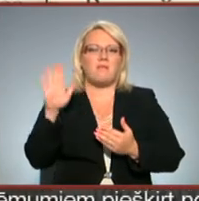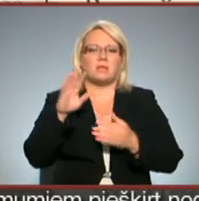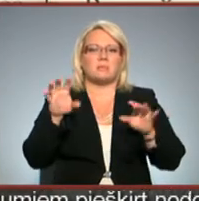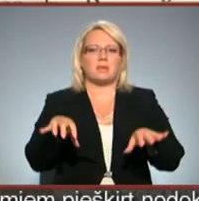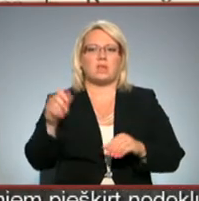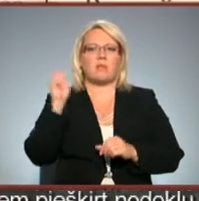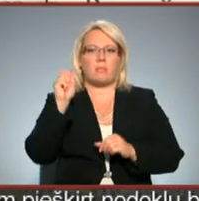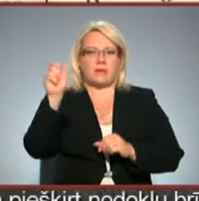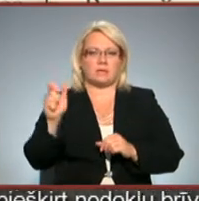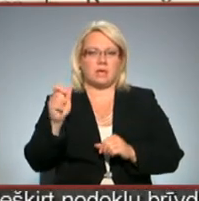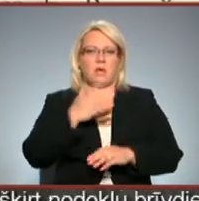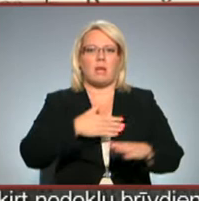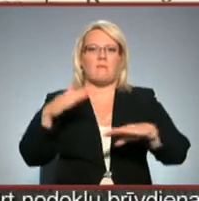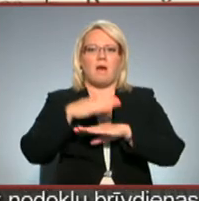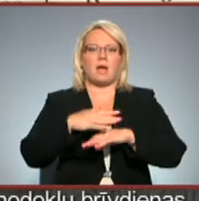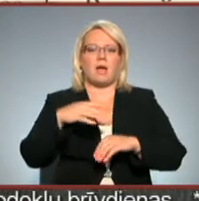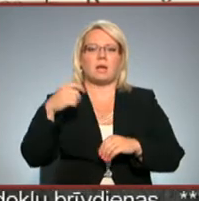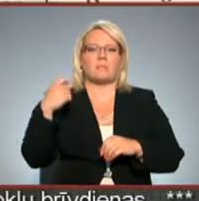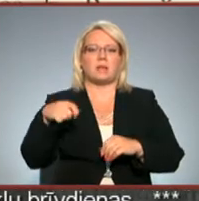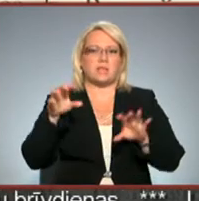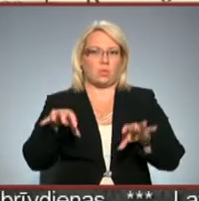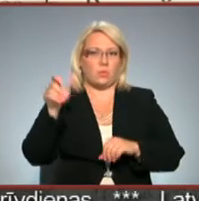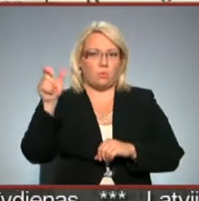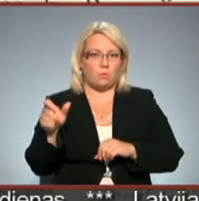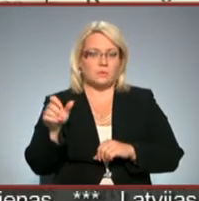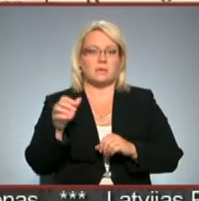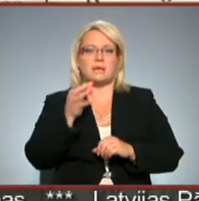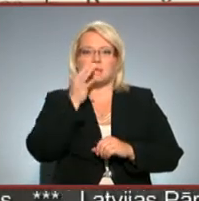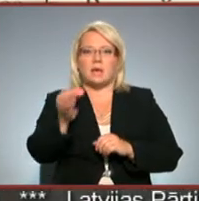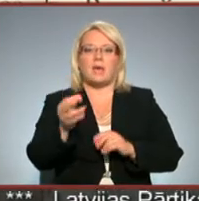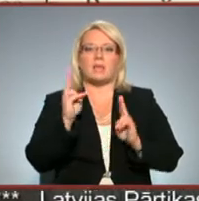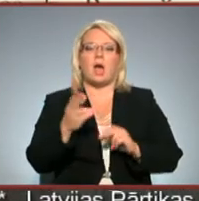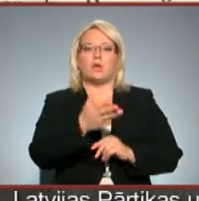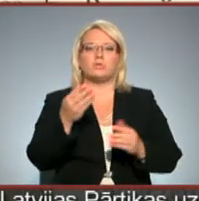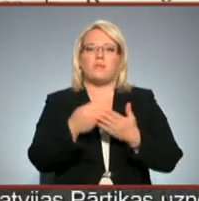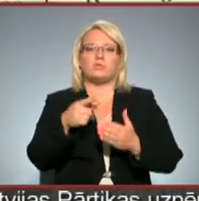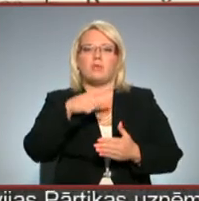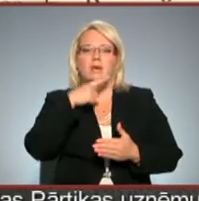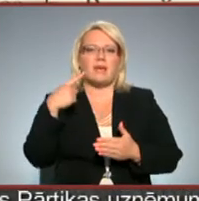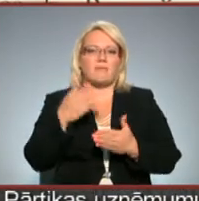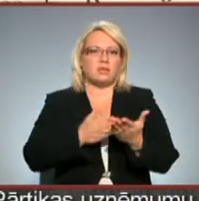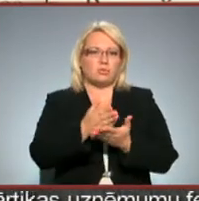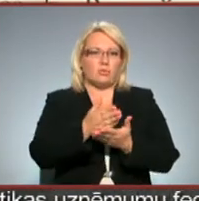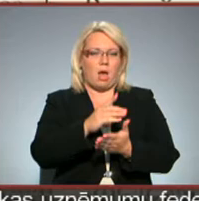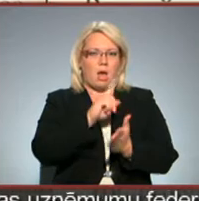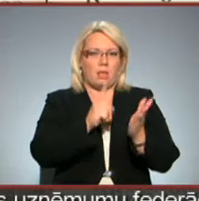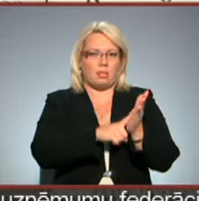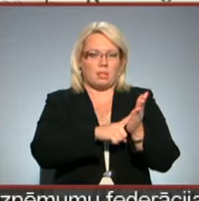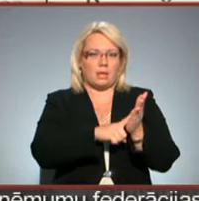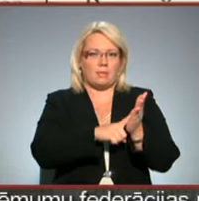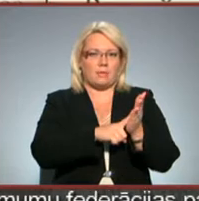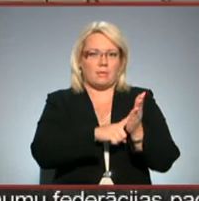Andri Bērziņu. Labvakar, prezident kungs! Labvakar! Bērziņu kungs, sakiet, kā jūs vērtējat šo Krievijas soli? Jā, nu,